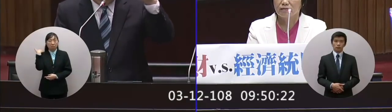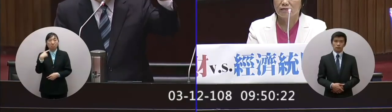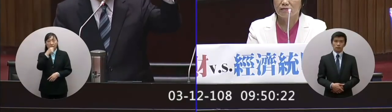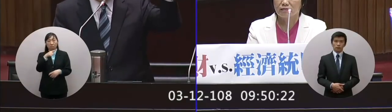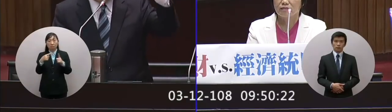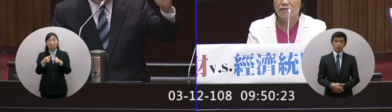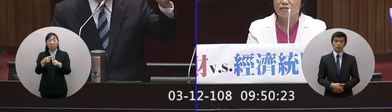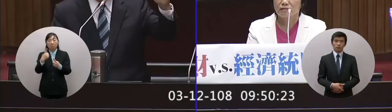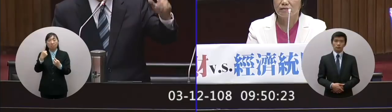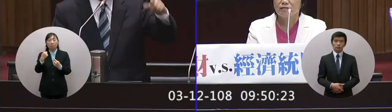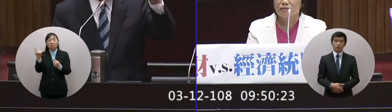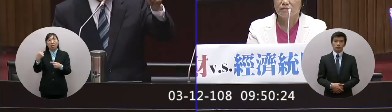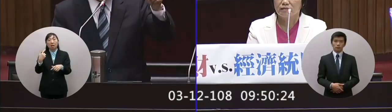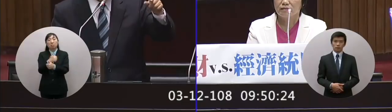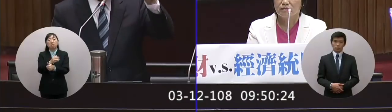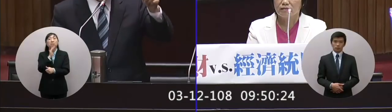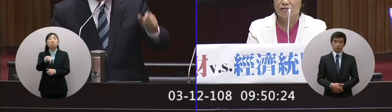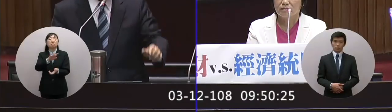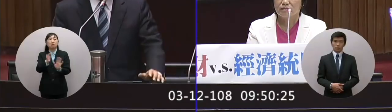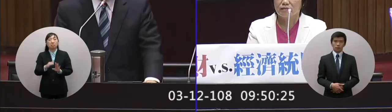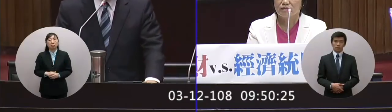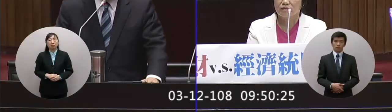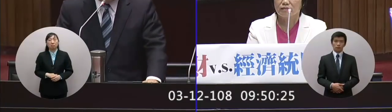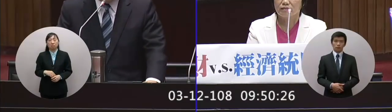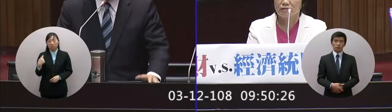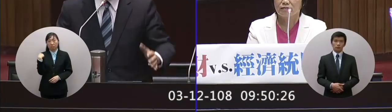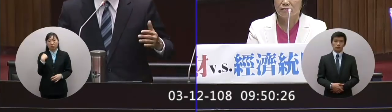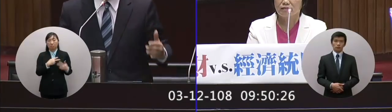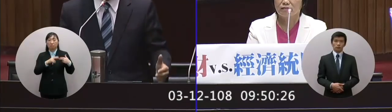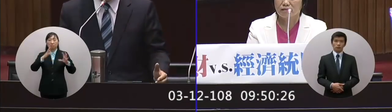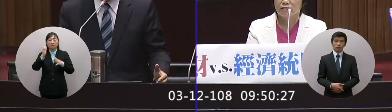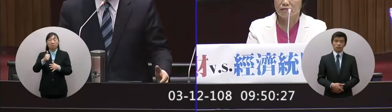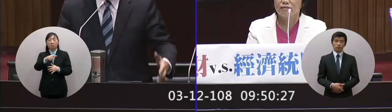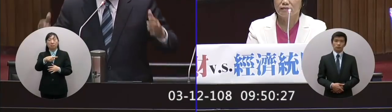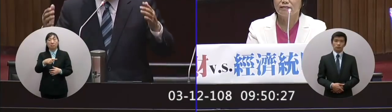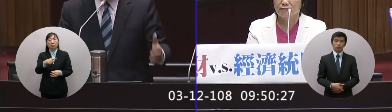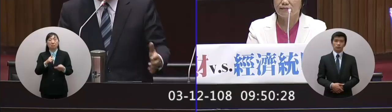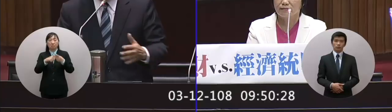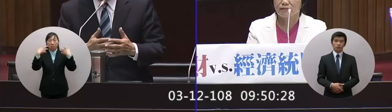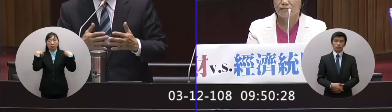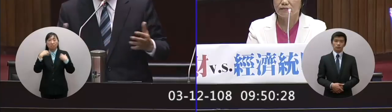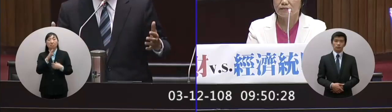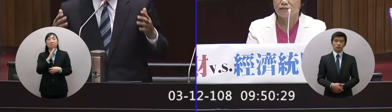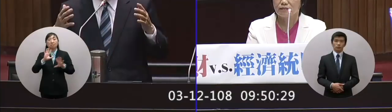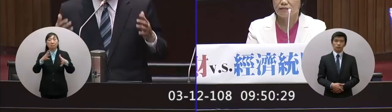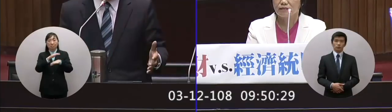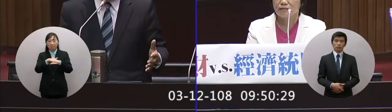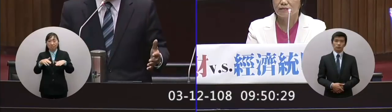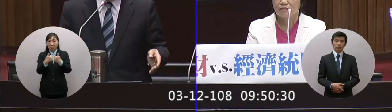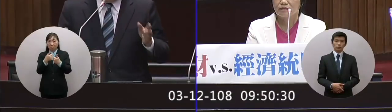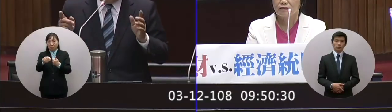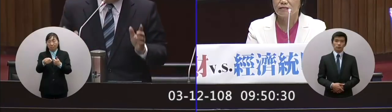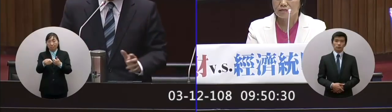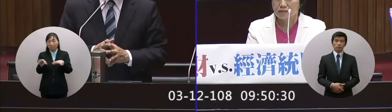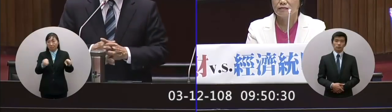湾人老一代的经验。同样，昨天蔡总统主持的国安会议上，相关报告跟资